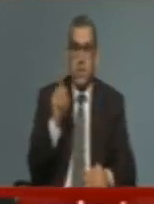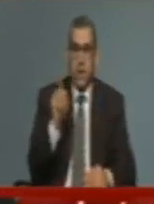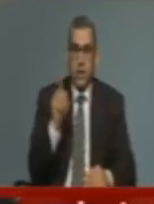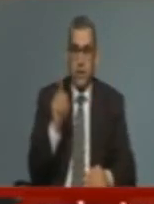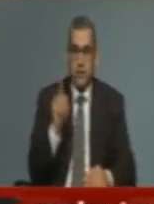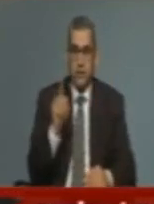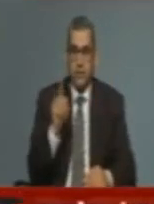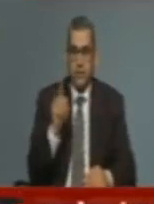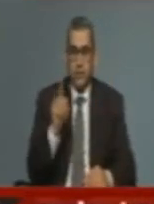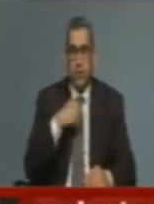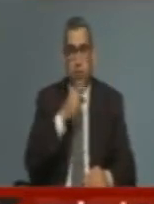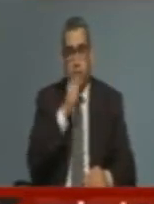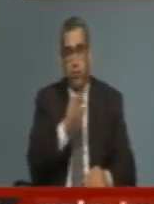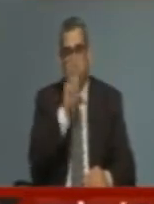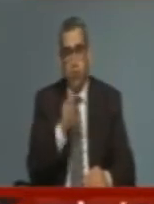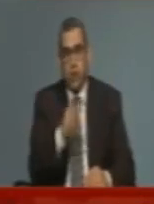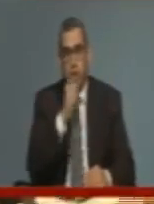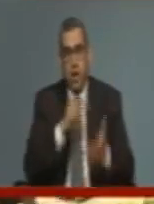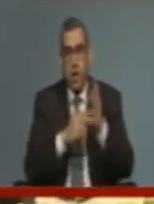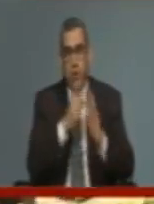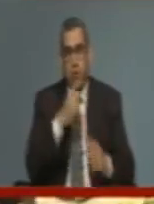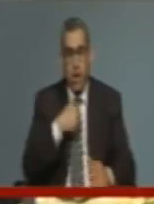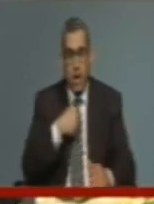طب انا هسالك، كمانك قلت ايه؟ ان احنا نجيب